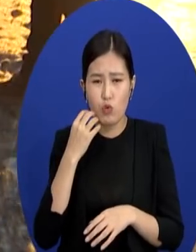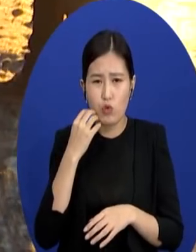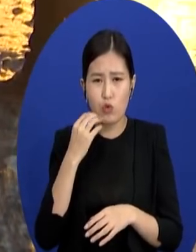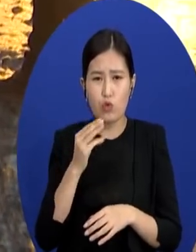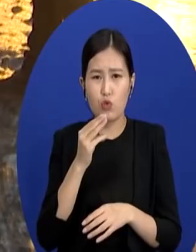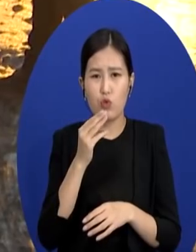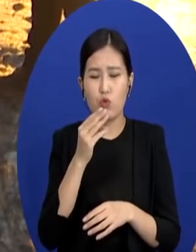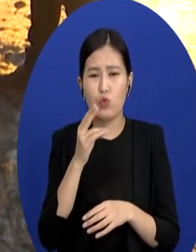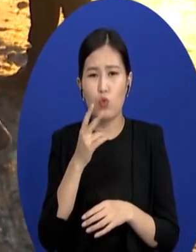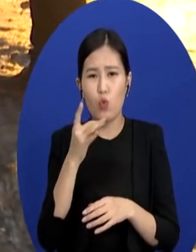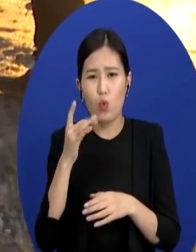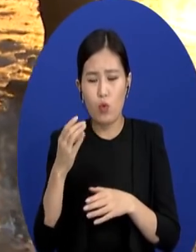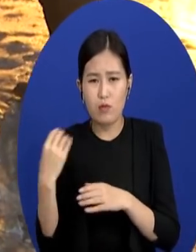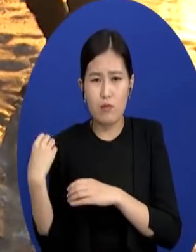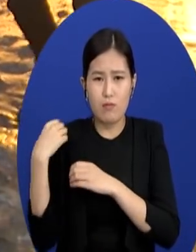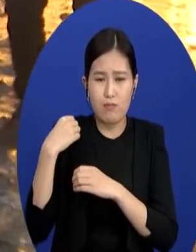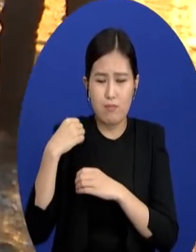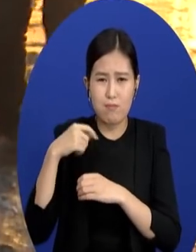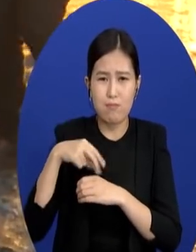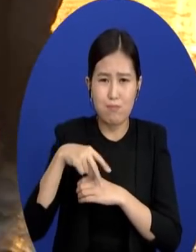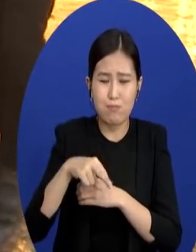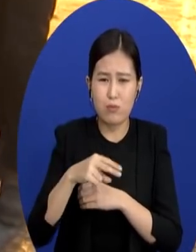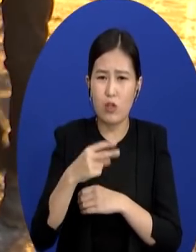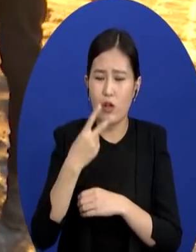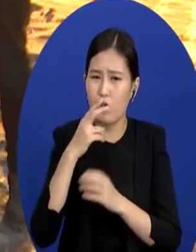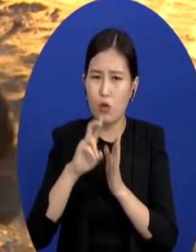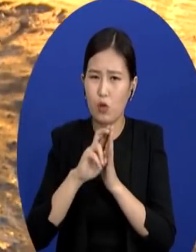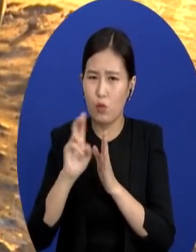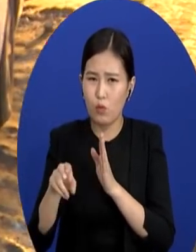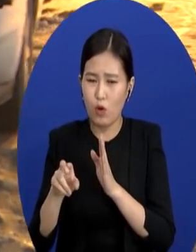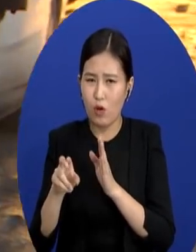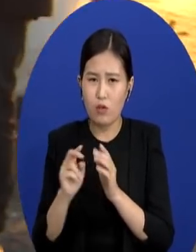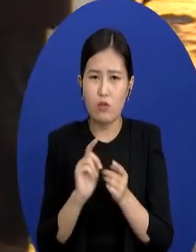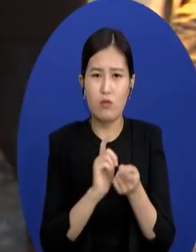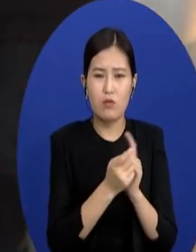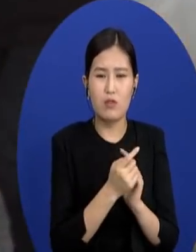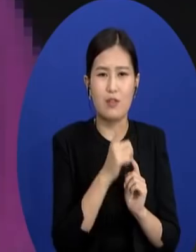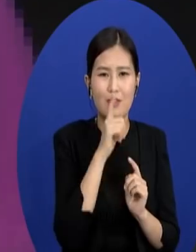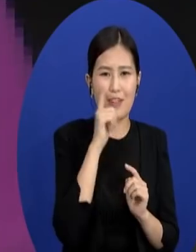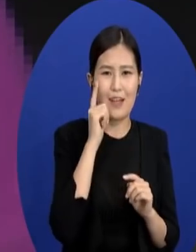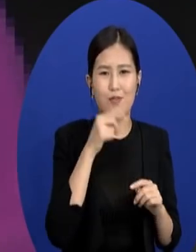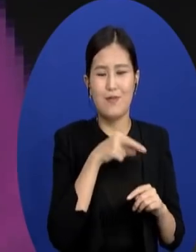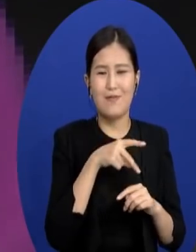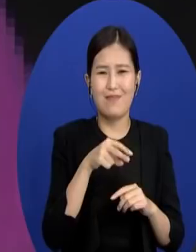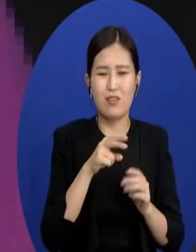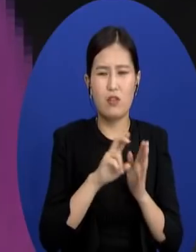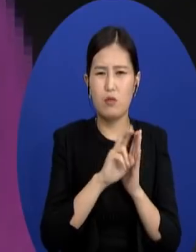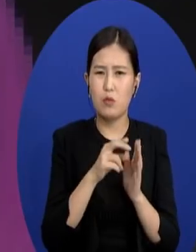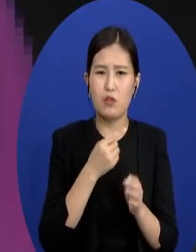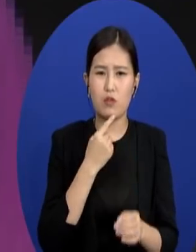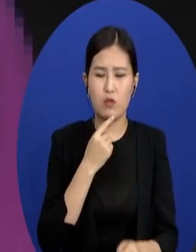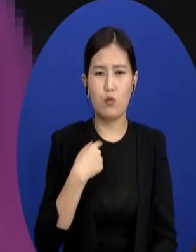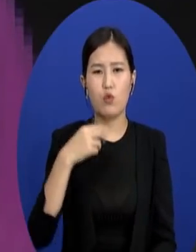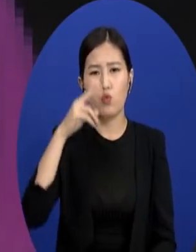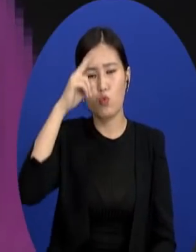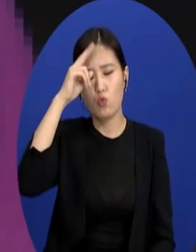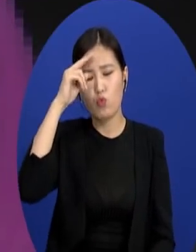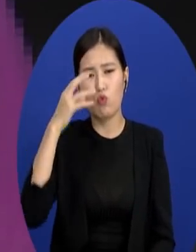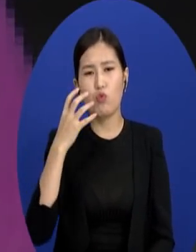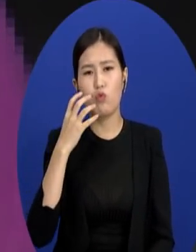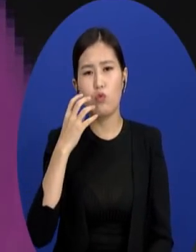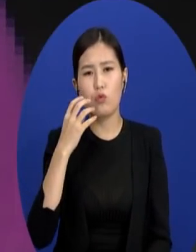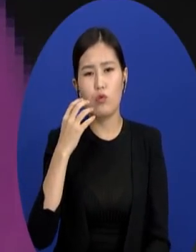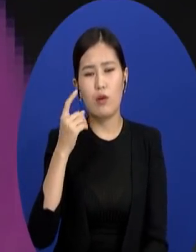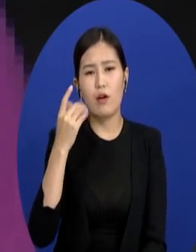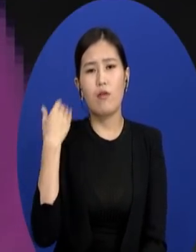байтугай, эрүүл чирэг биетэ эдэр насныхан ч олон ябвал шантрахаар газар амьдардаг. Хөө маань энэ ховрын өнгөрчсөө эвчний